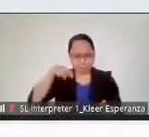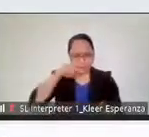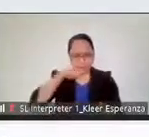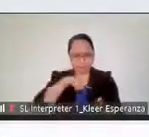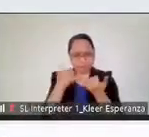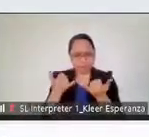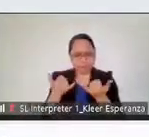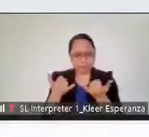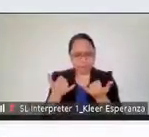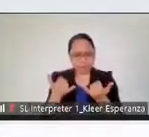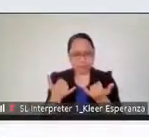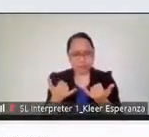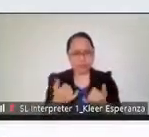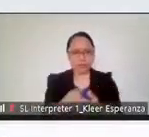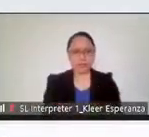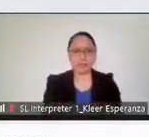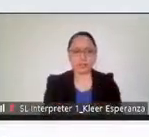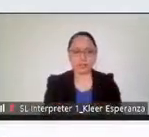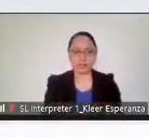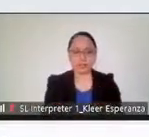Entay nagapuan.